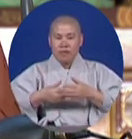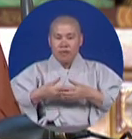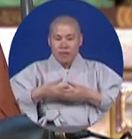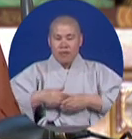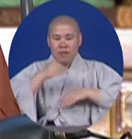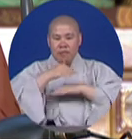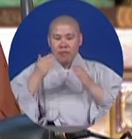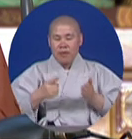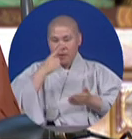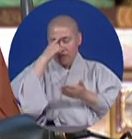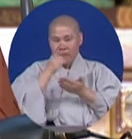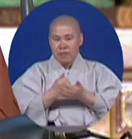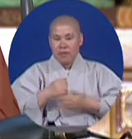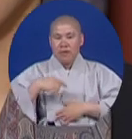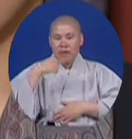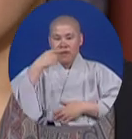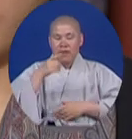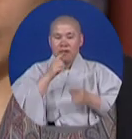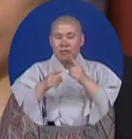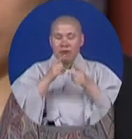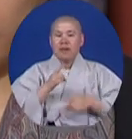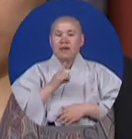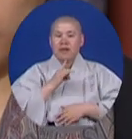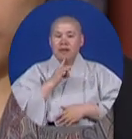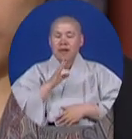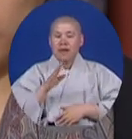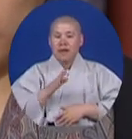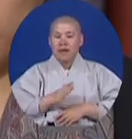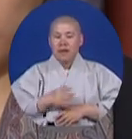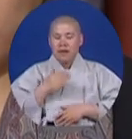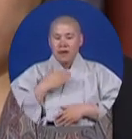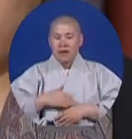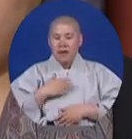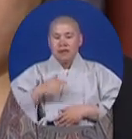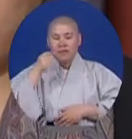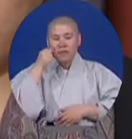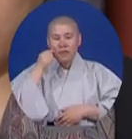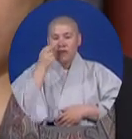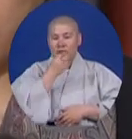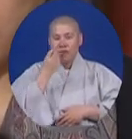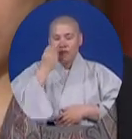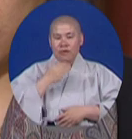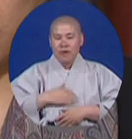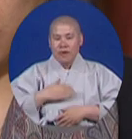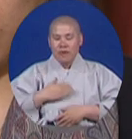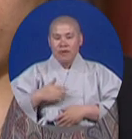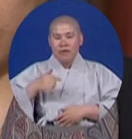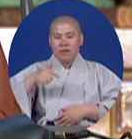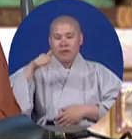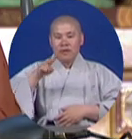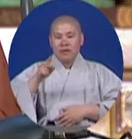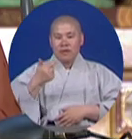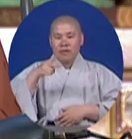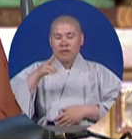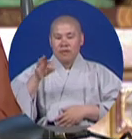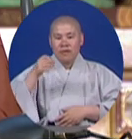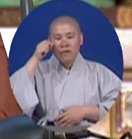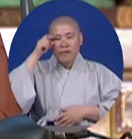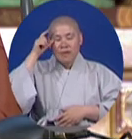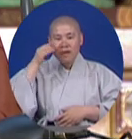거고 눈이 봤잖아요. 사람 보는 게 저게 사람만 보는 게 아니라 내 눈이 본 거다 이 말이에요. 그